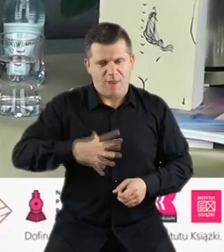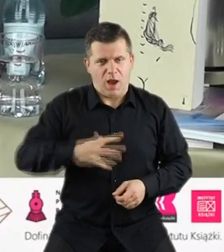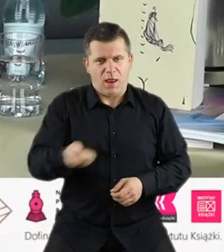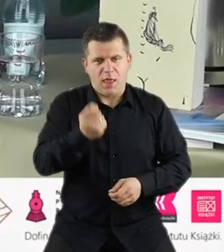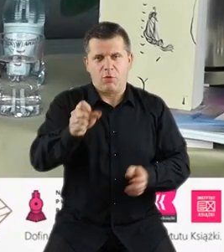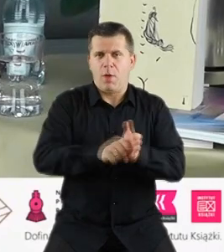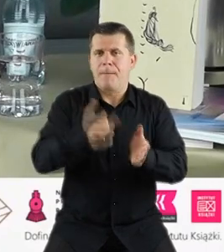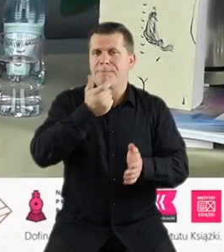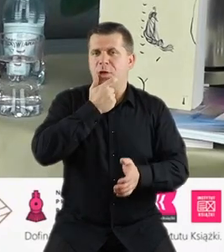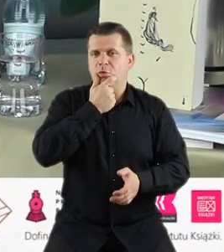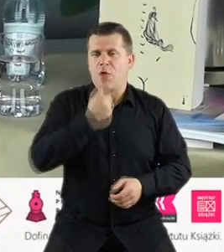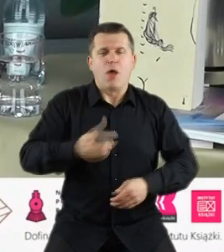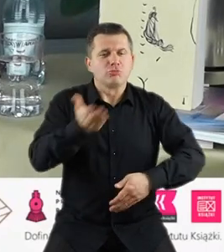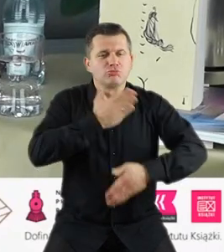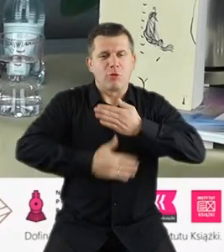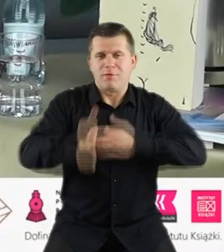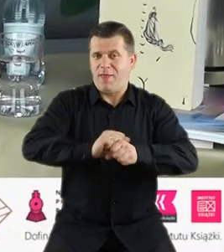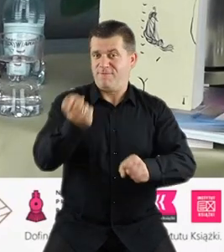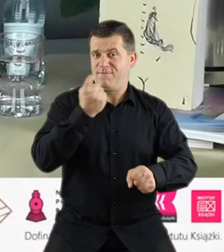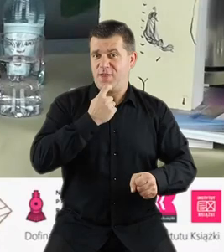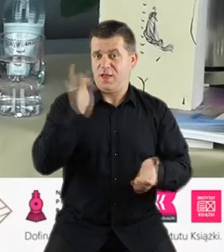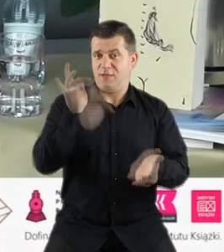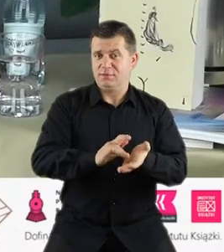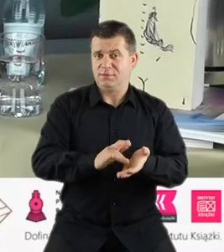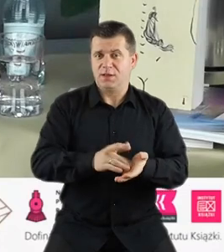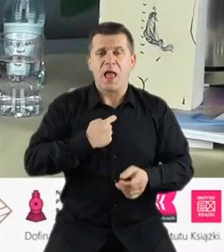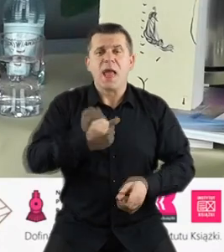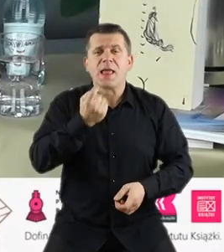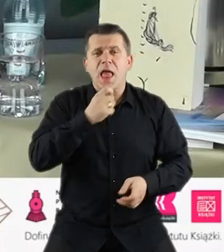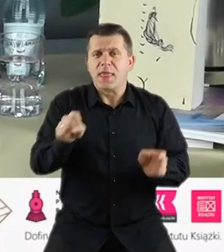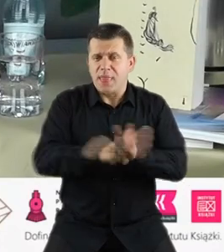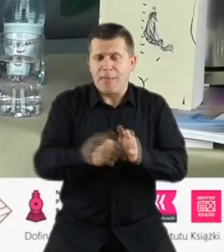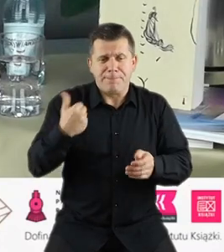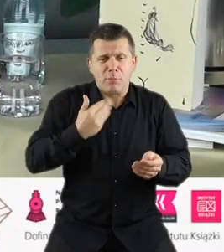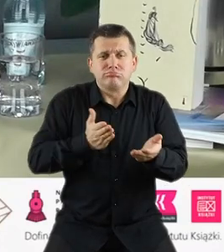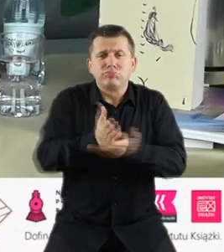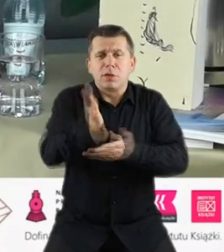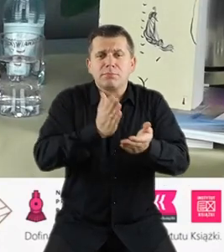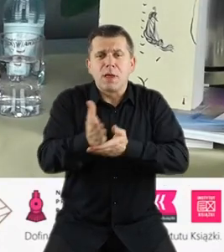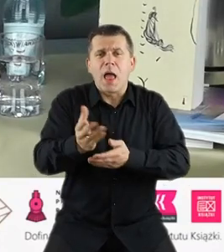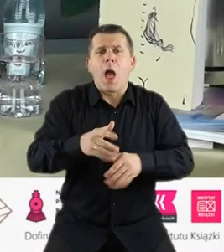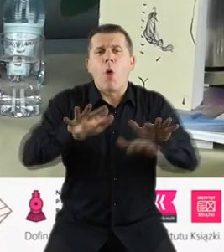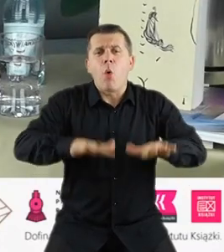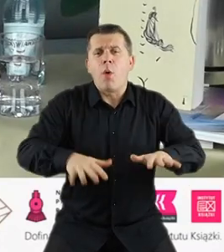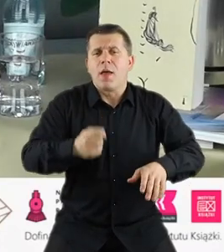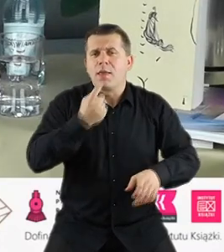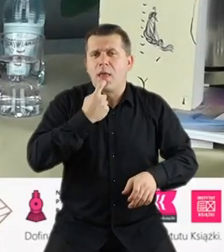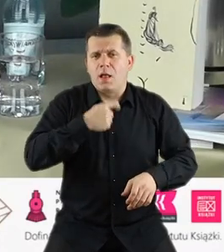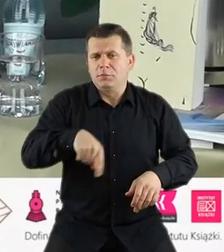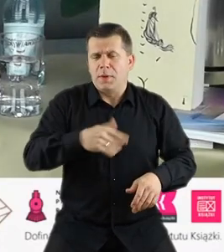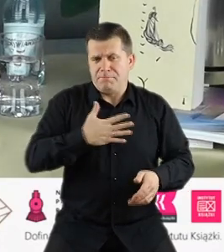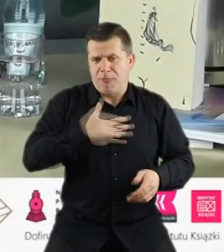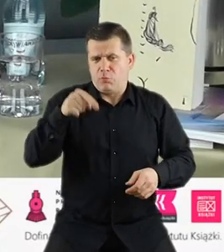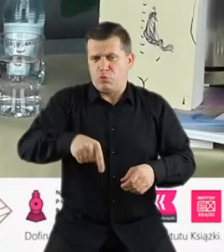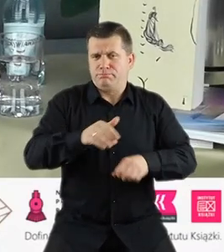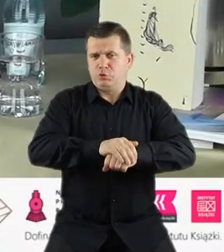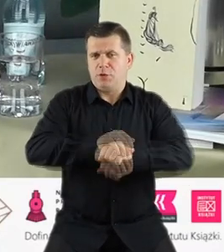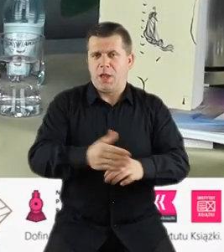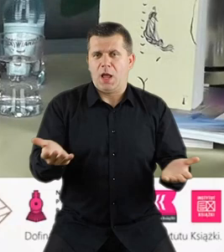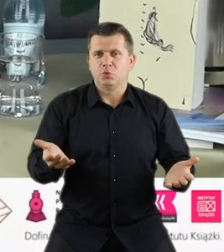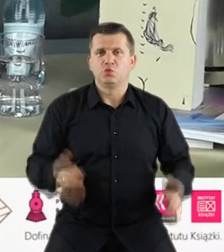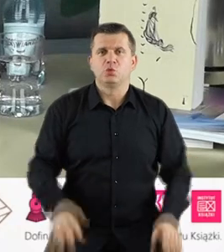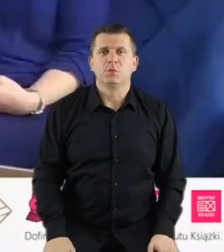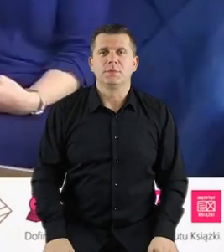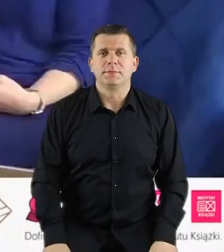do Bydgoszcz. Ale cieszę się, że jestem w Kielcach, bo proszę sobie wyobrazić, że ja przez Kielce też tylko przejeżdżałam, a w Kielcach mam przyjaciół. No, to warto